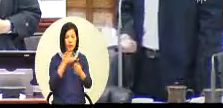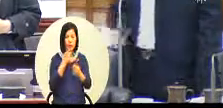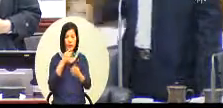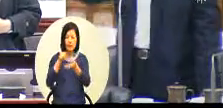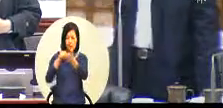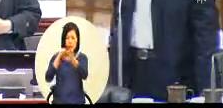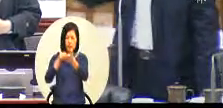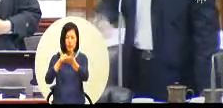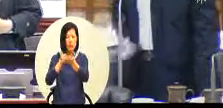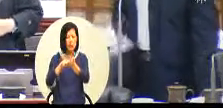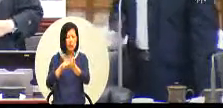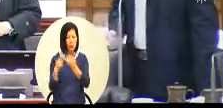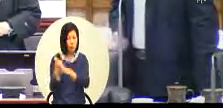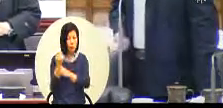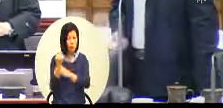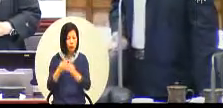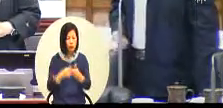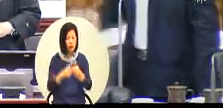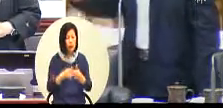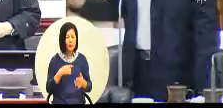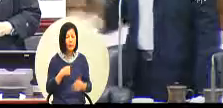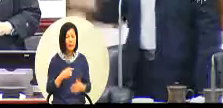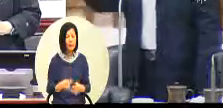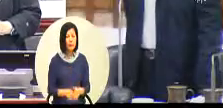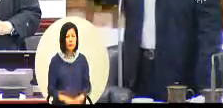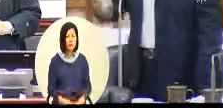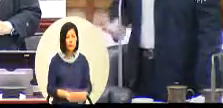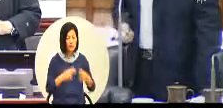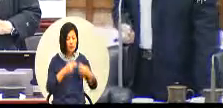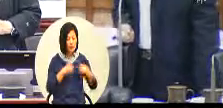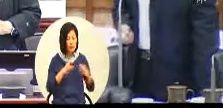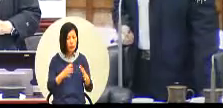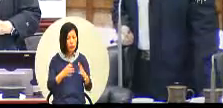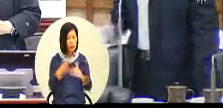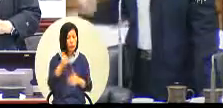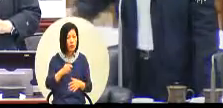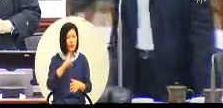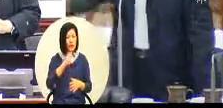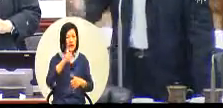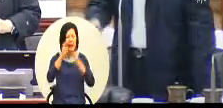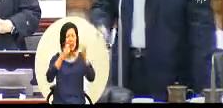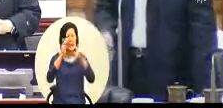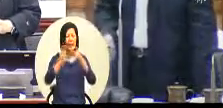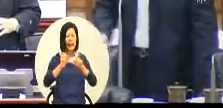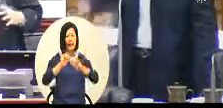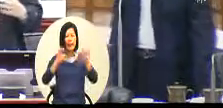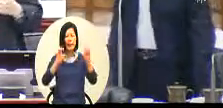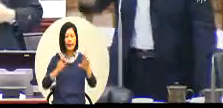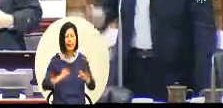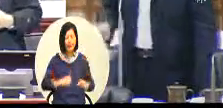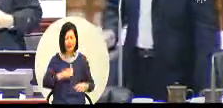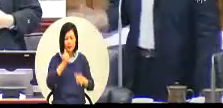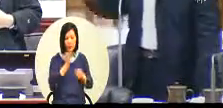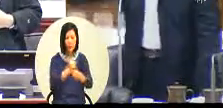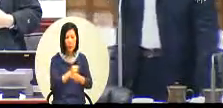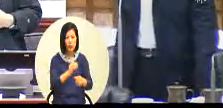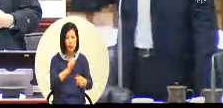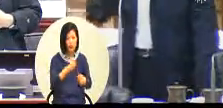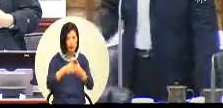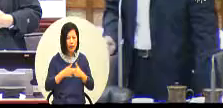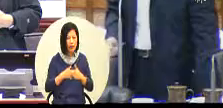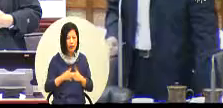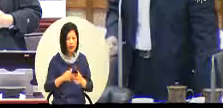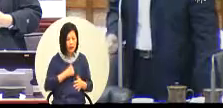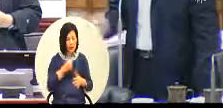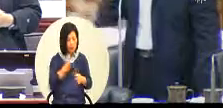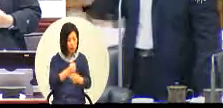争取啊！你这个 我会努力。 你蔡英文总统不能对不对？只是喊口号，要实质落实啊！你是执行者，你在县里